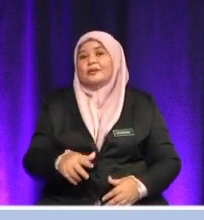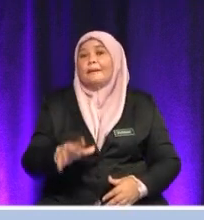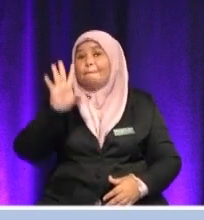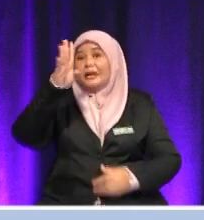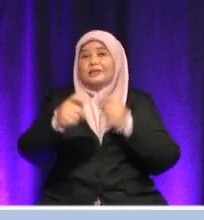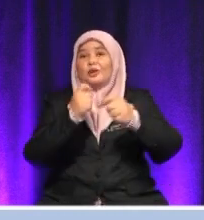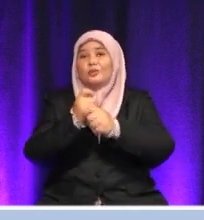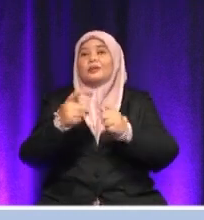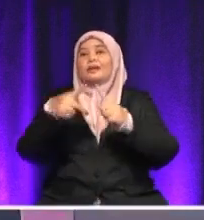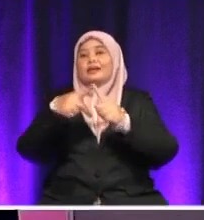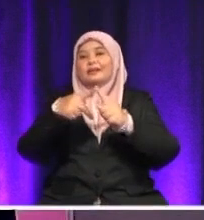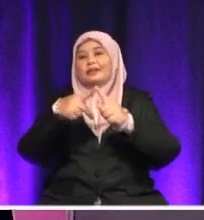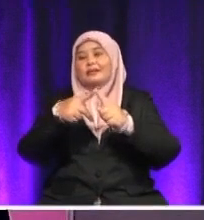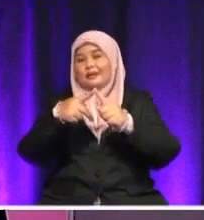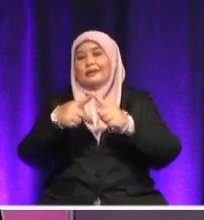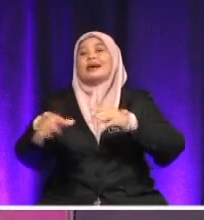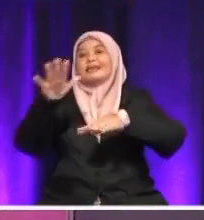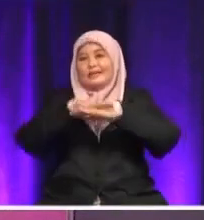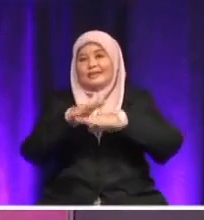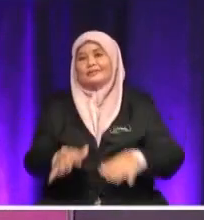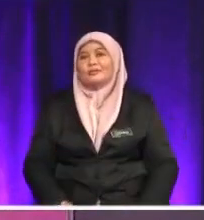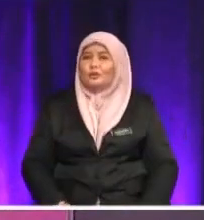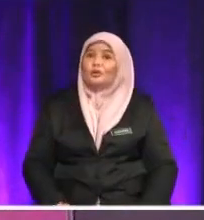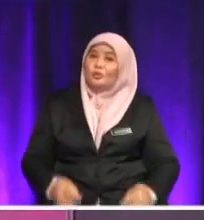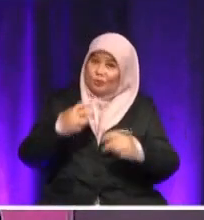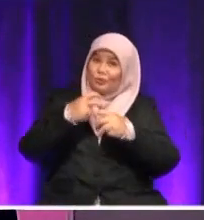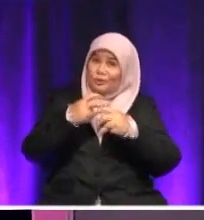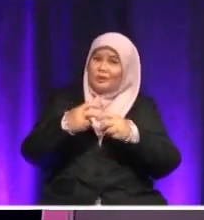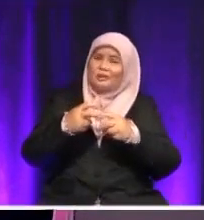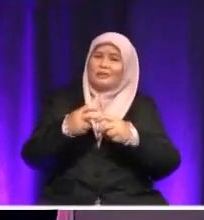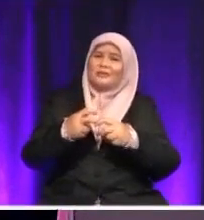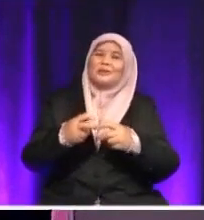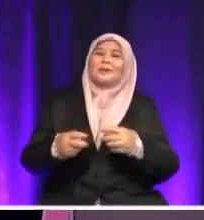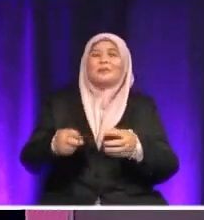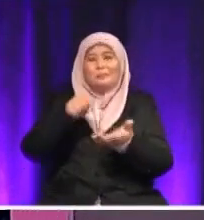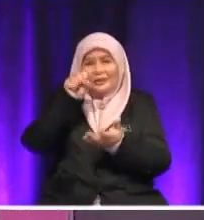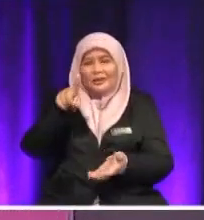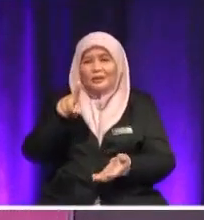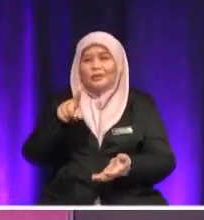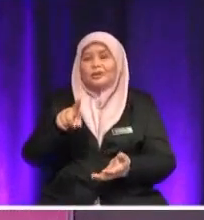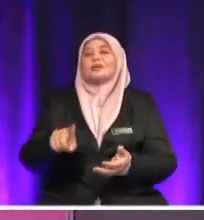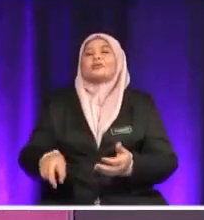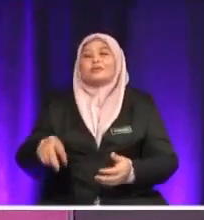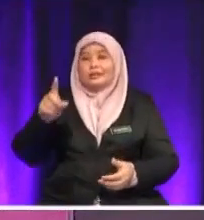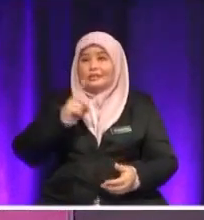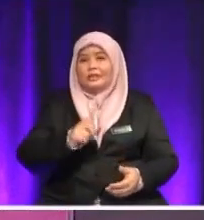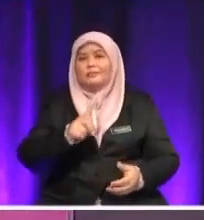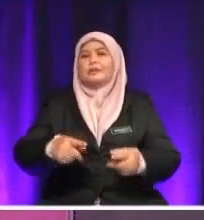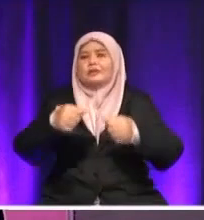atas. Oh, muai ni kalau nak bayar. Betul. Ni. Jadi sebab itu kenapa Islam menetapkan